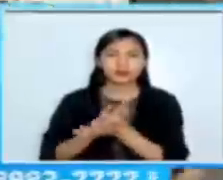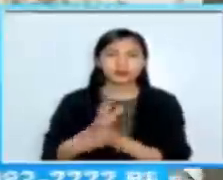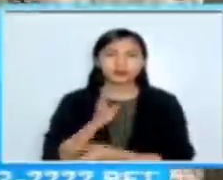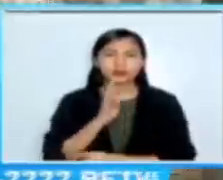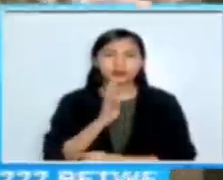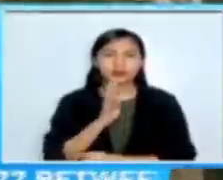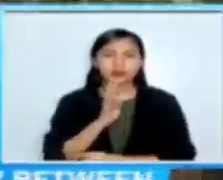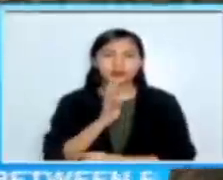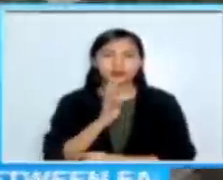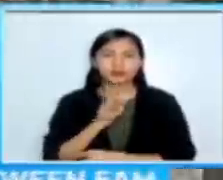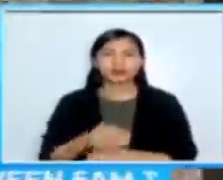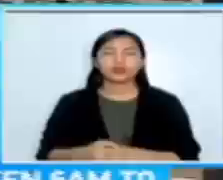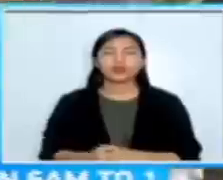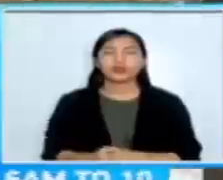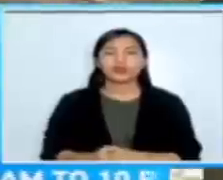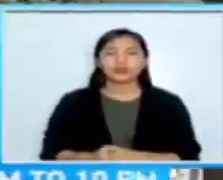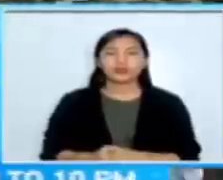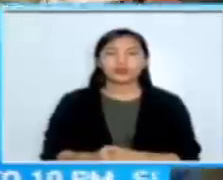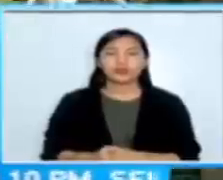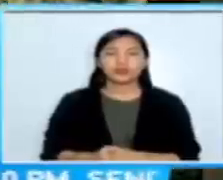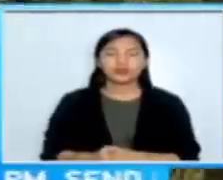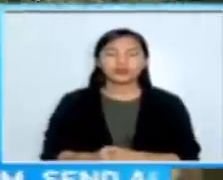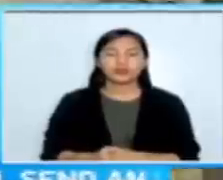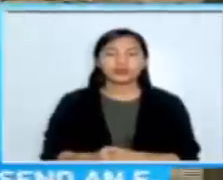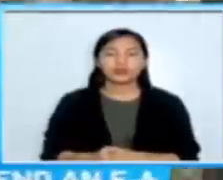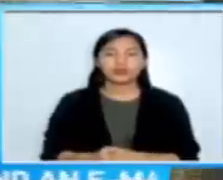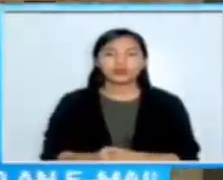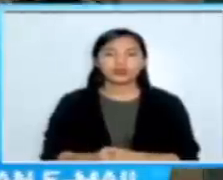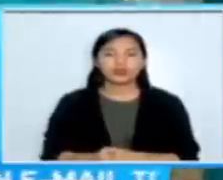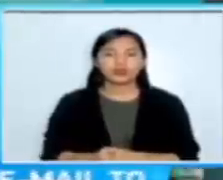salamin, broken glasses, mga yero.